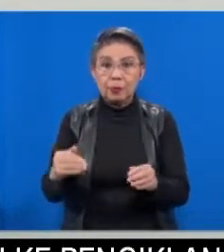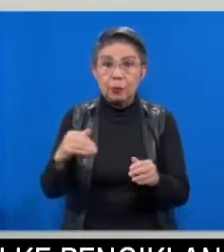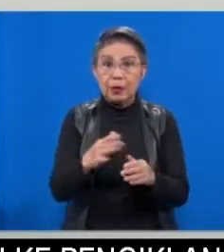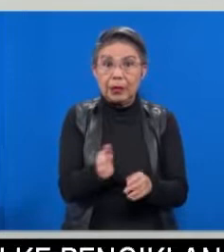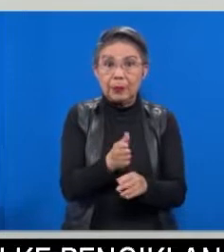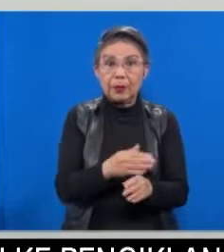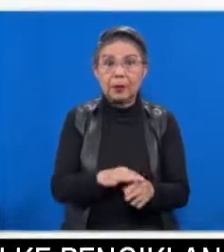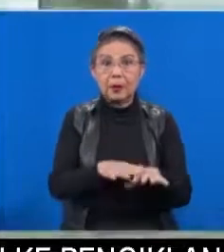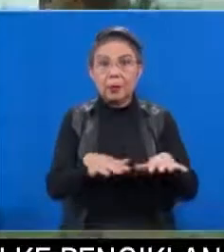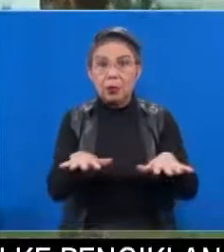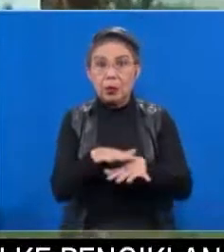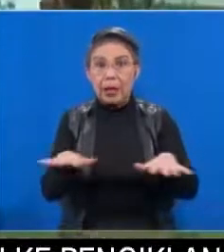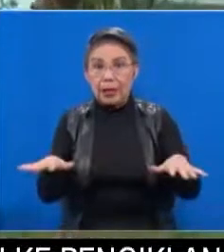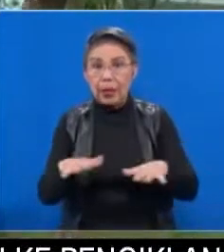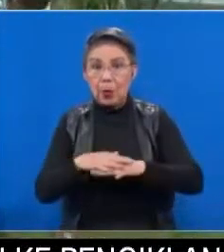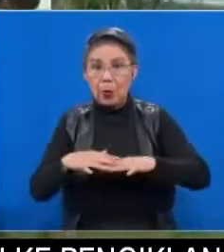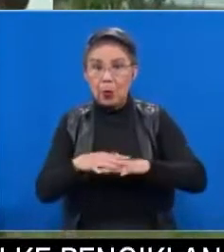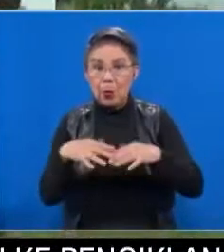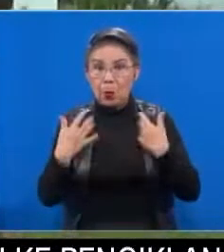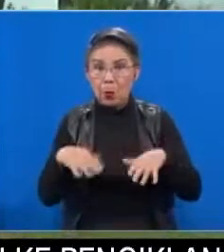ke arah Bagelur.